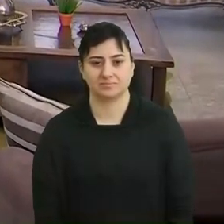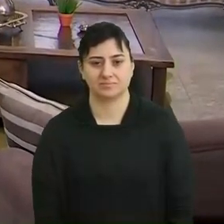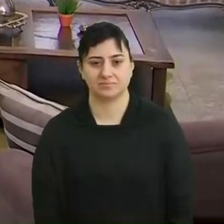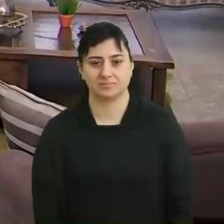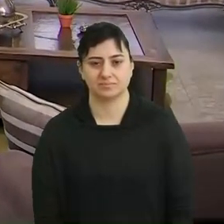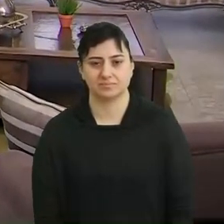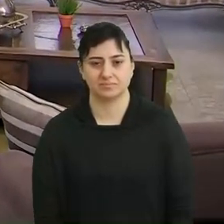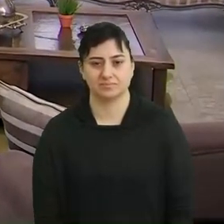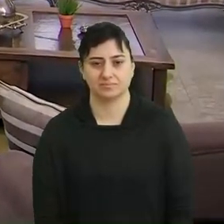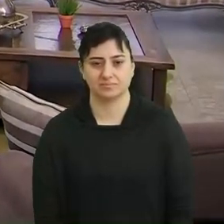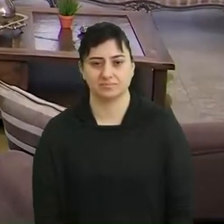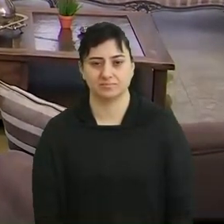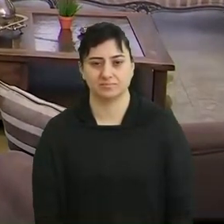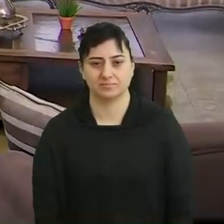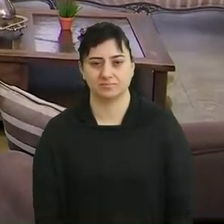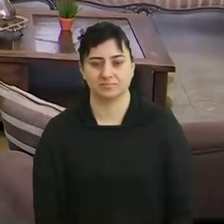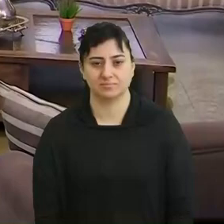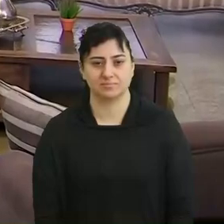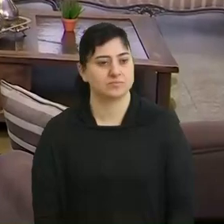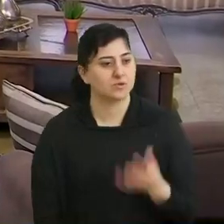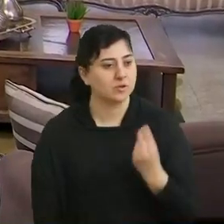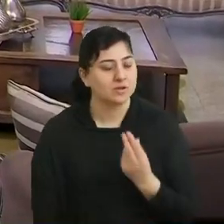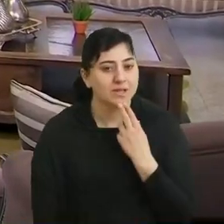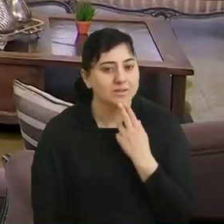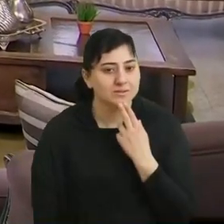Rüyamı panikle kolundan tutup kenara çekti. Evet.